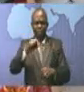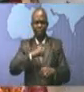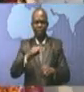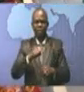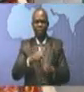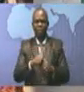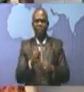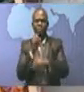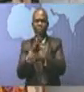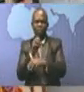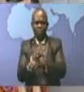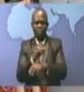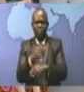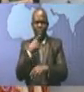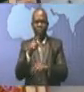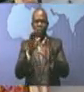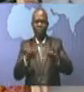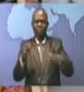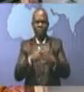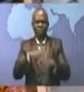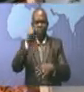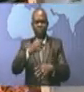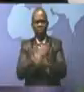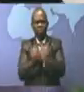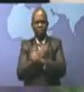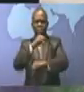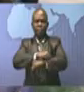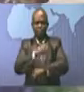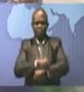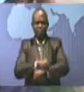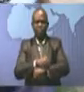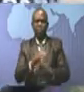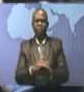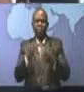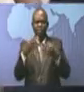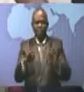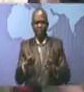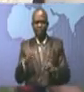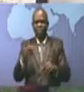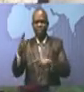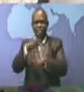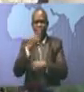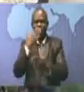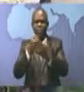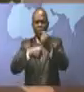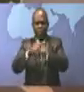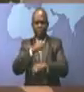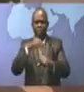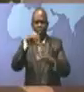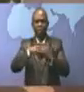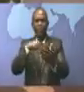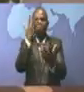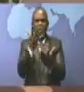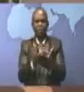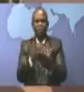invitant à aimer l'école. Ils ont terminé cette journée dédiée à la bonne action à la prison de